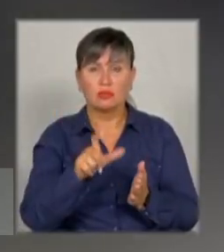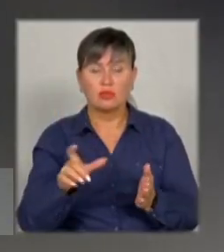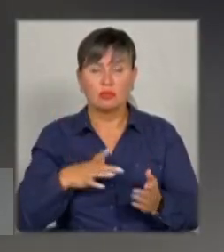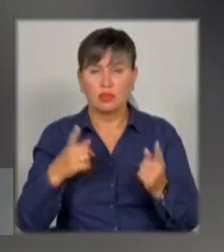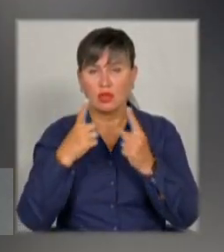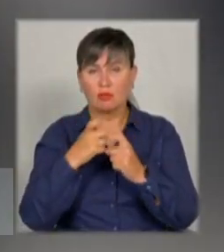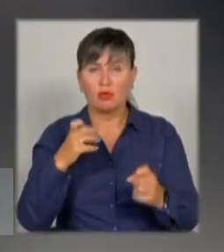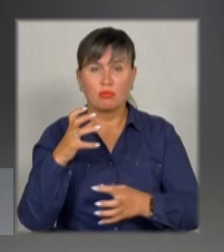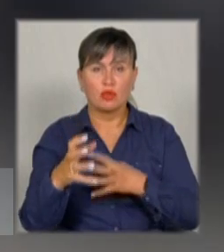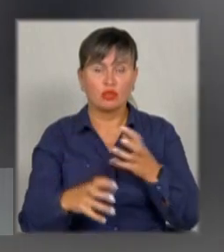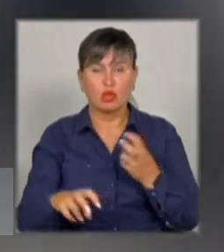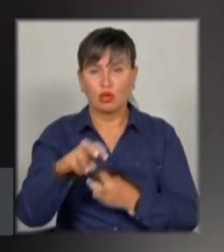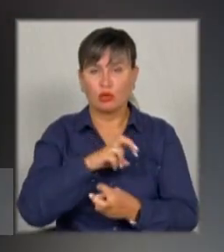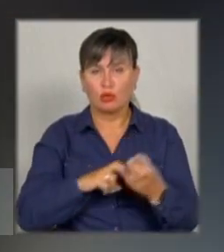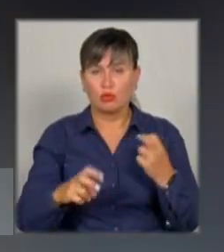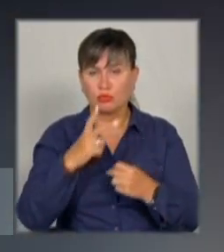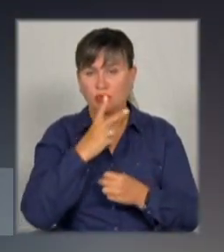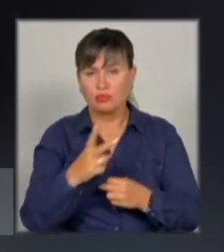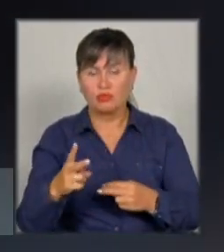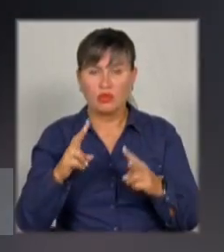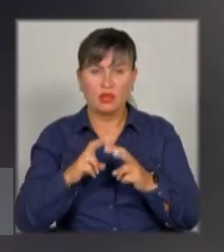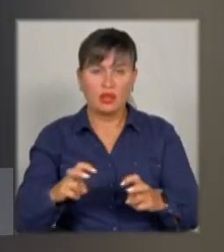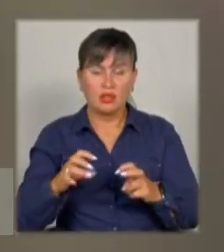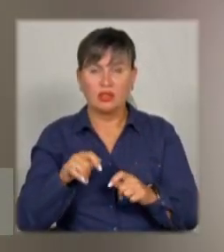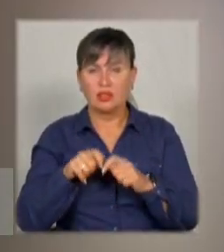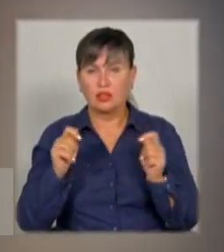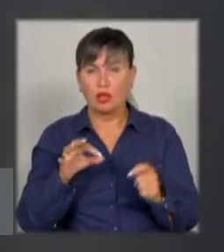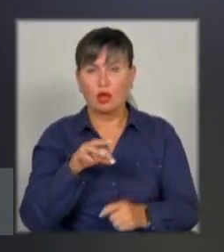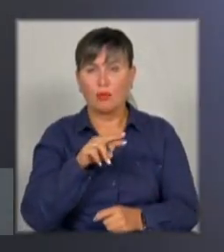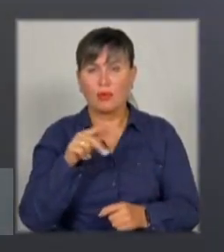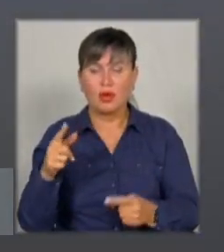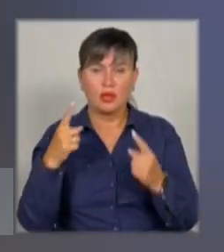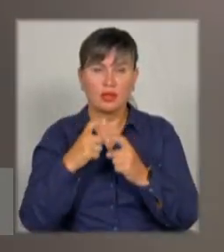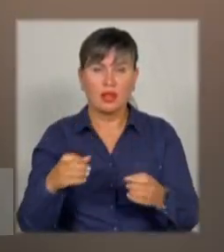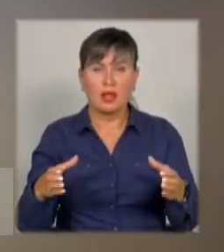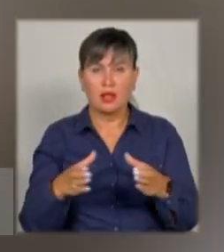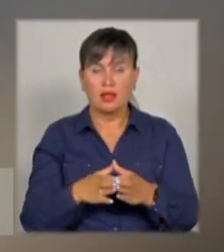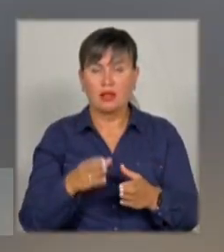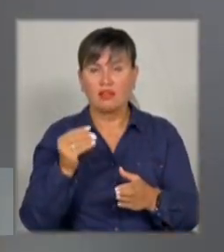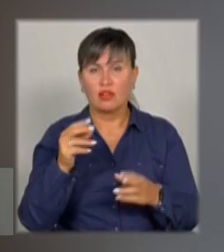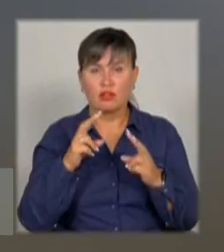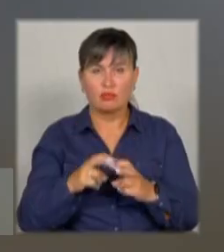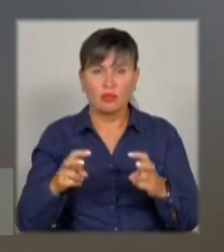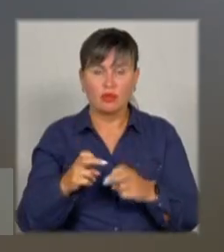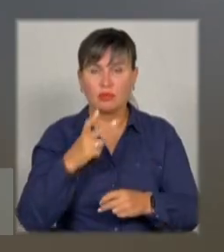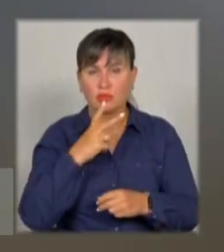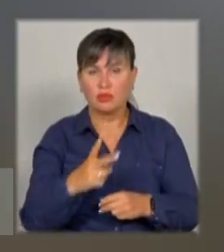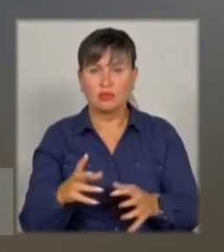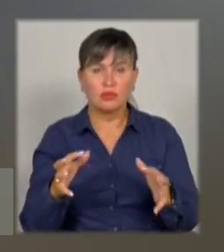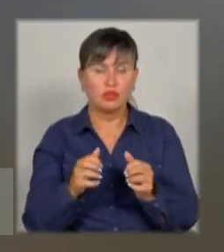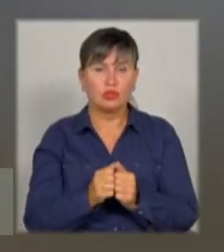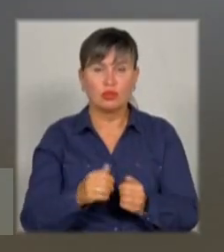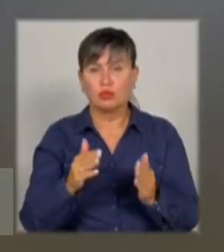объявлены в международный розыск по подозрению в рейдерстве и создании ОПГ. По данным агентства по финмониторингу, подозреваемые захватывали